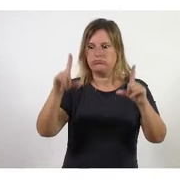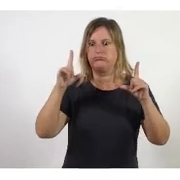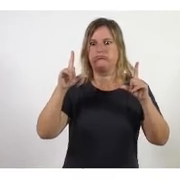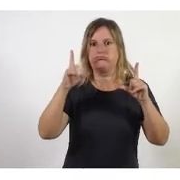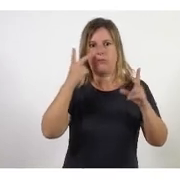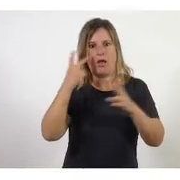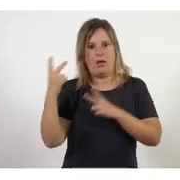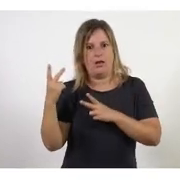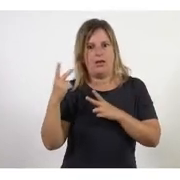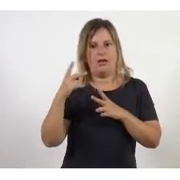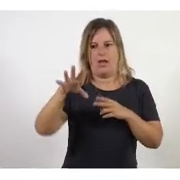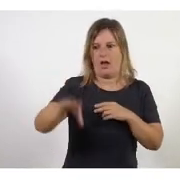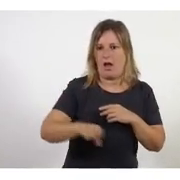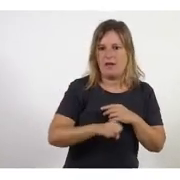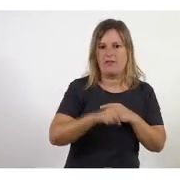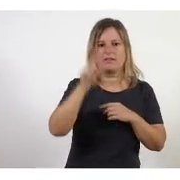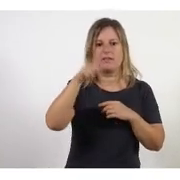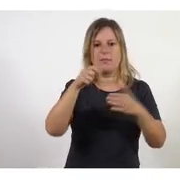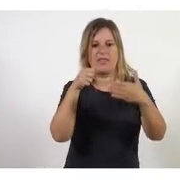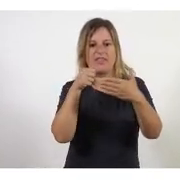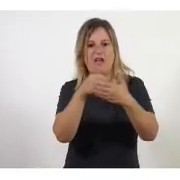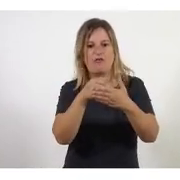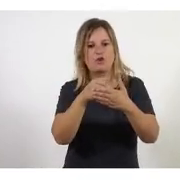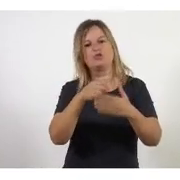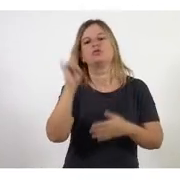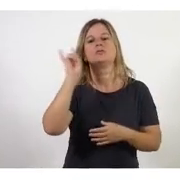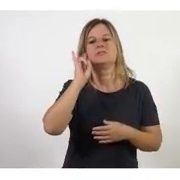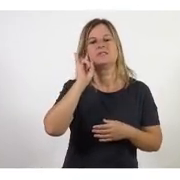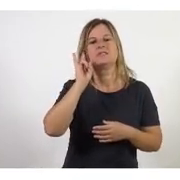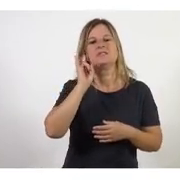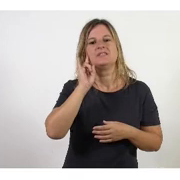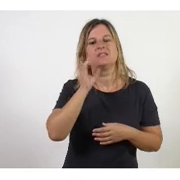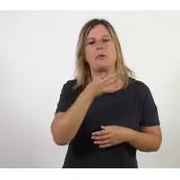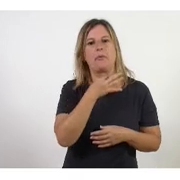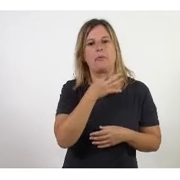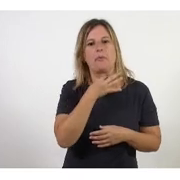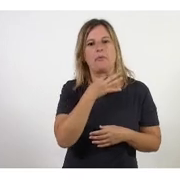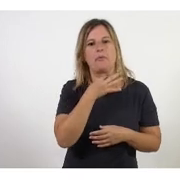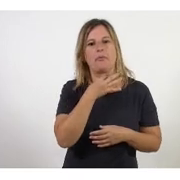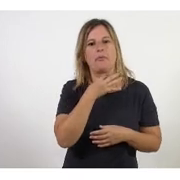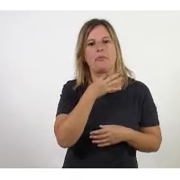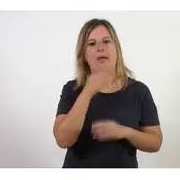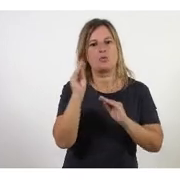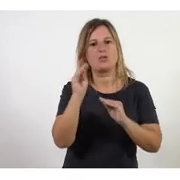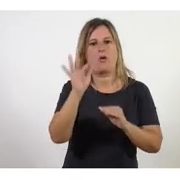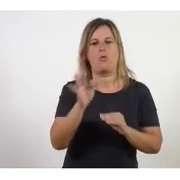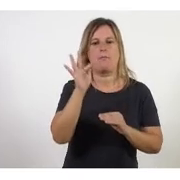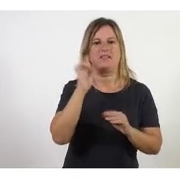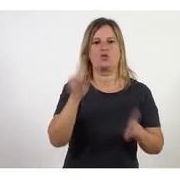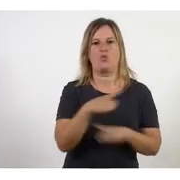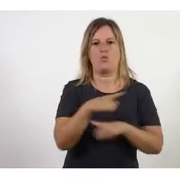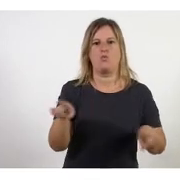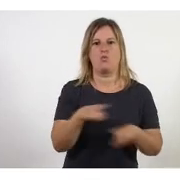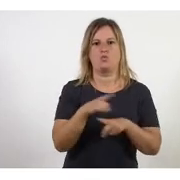senyor i l'agafa, i de fons anem sentint, aquí em sentiu a mi, però de fons hi ha una música i el sentim amb ell